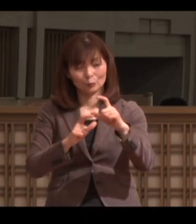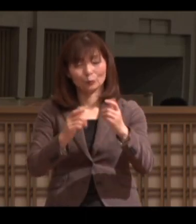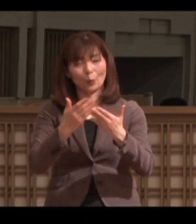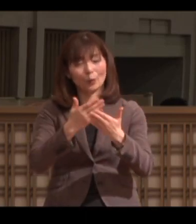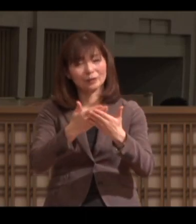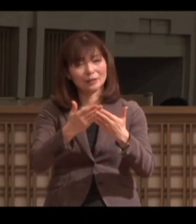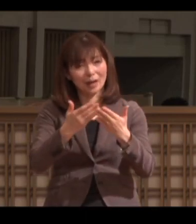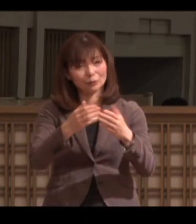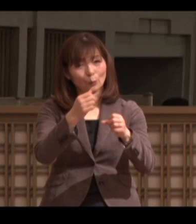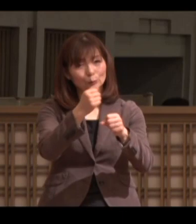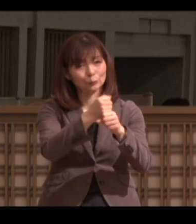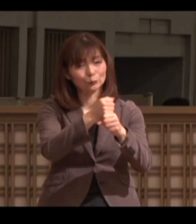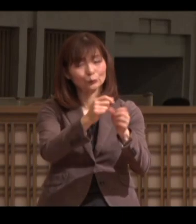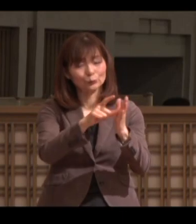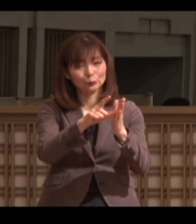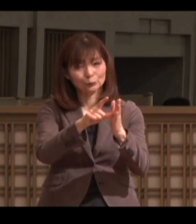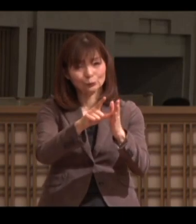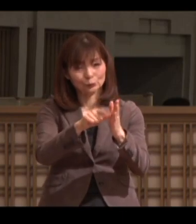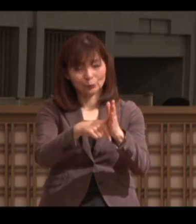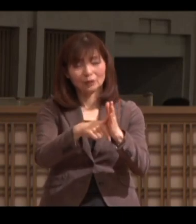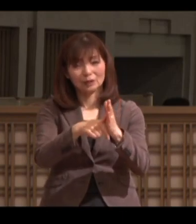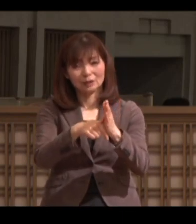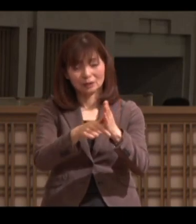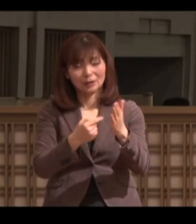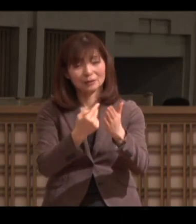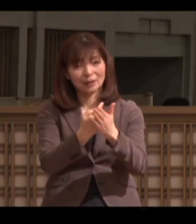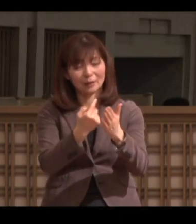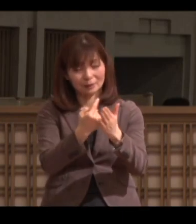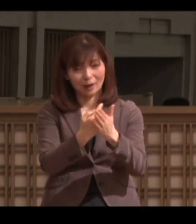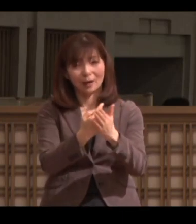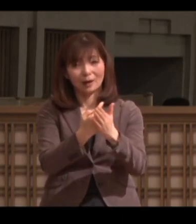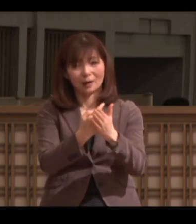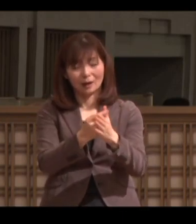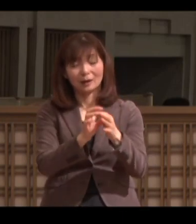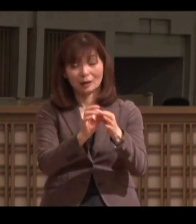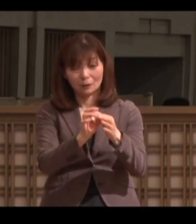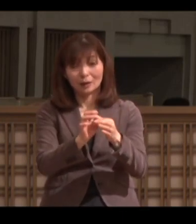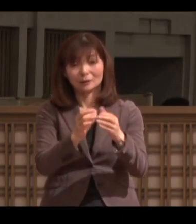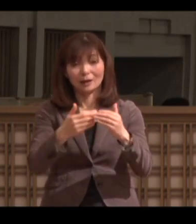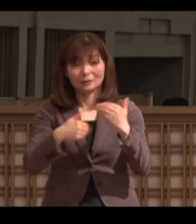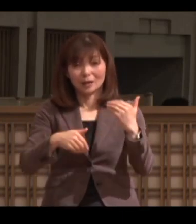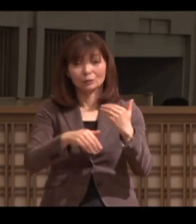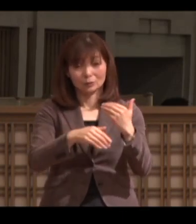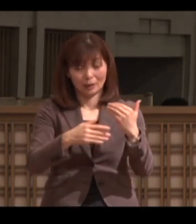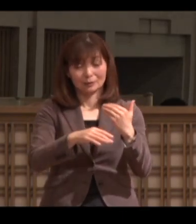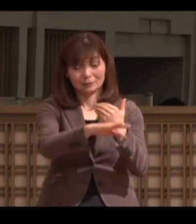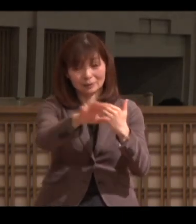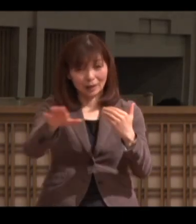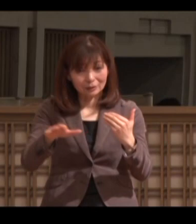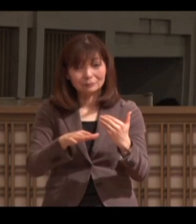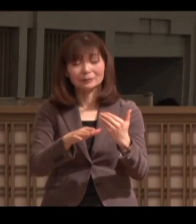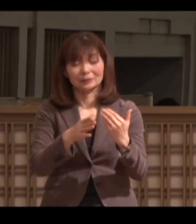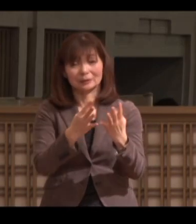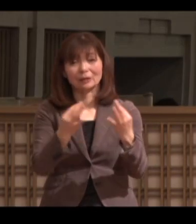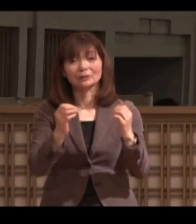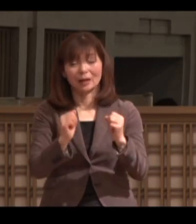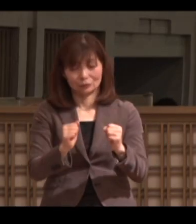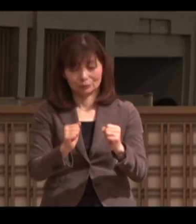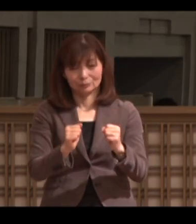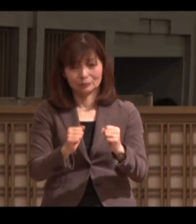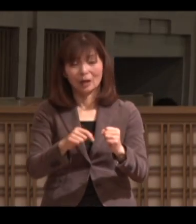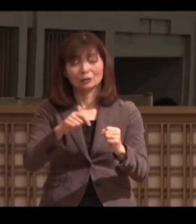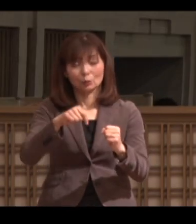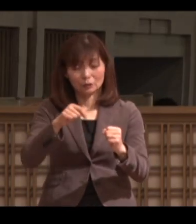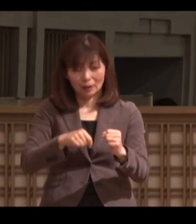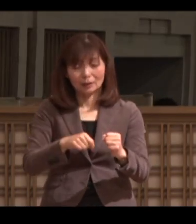参加にねえ書かれた生徒さんおられるんですけどもえ今回はその中で優秀であったということで